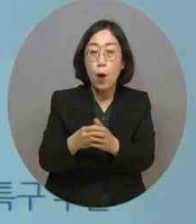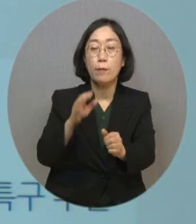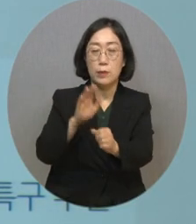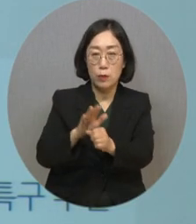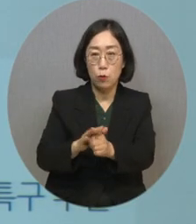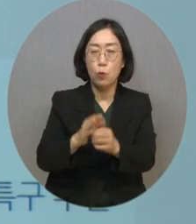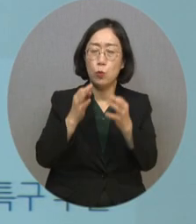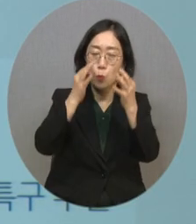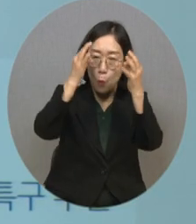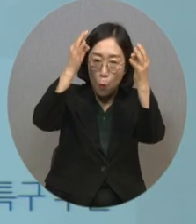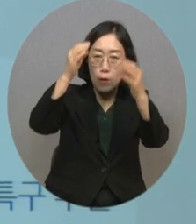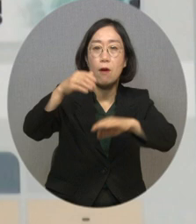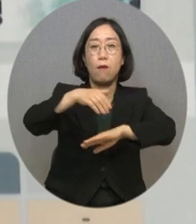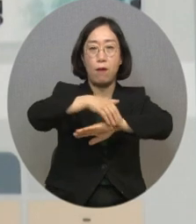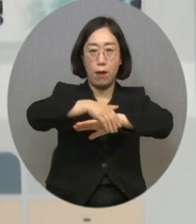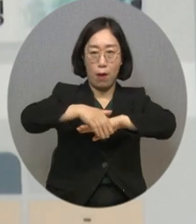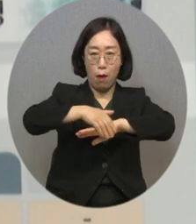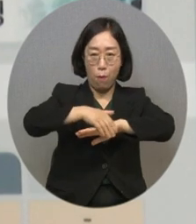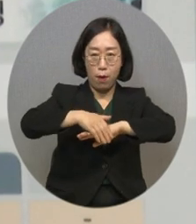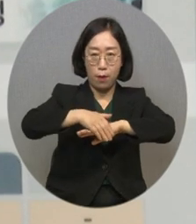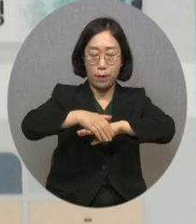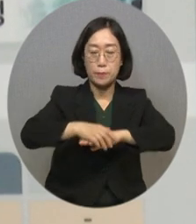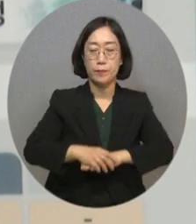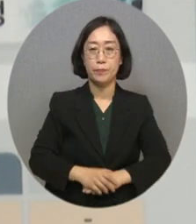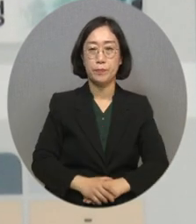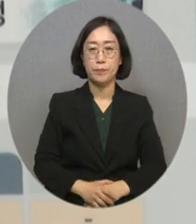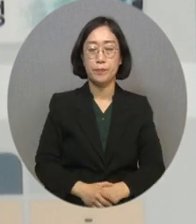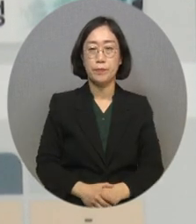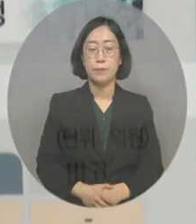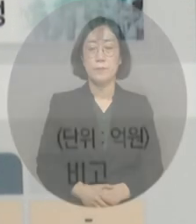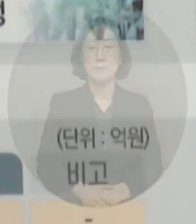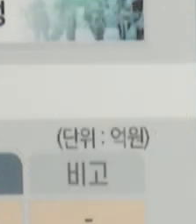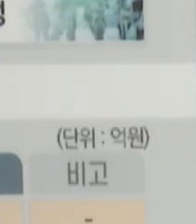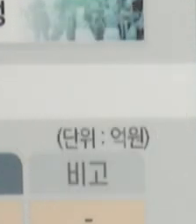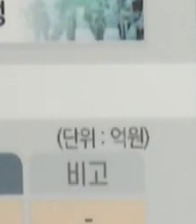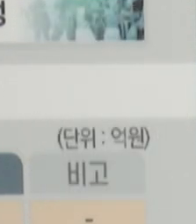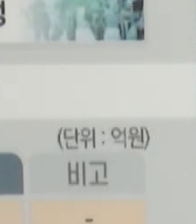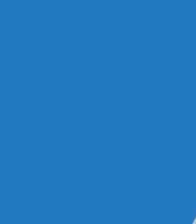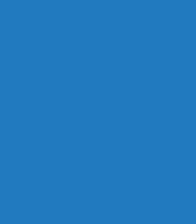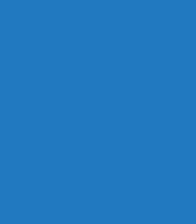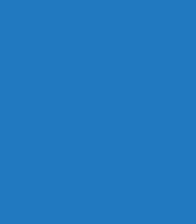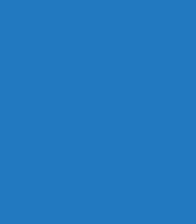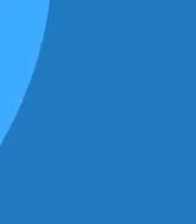주력할 방침입니다. 복지TV 뉴스 황윤재입니다.